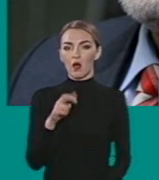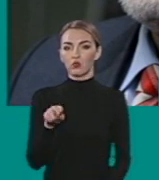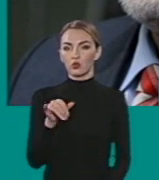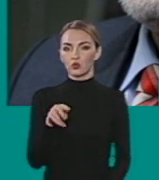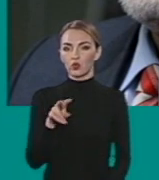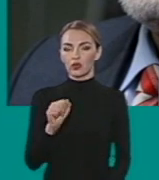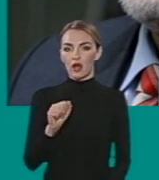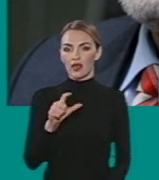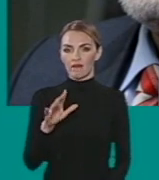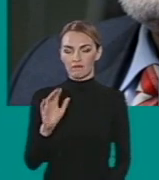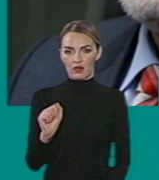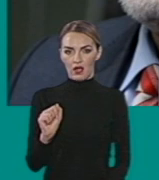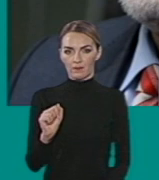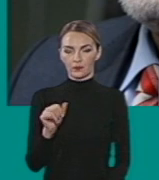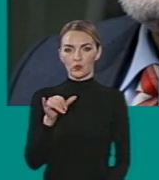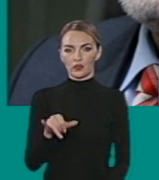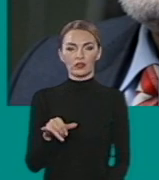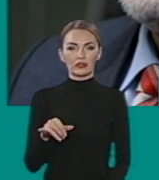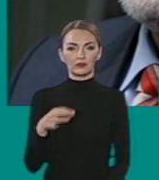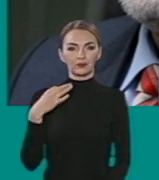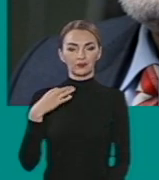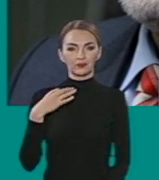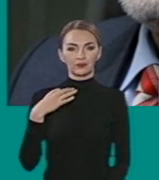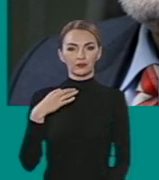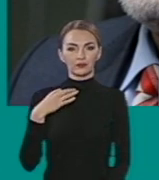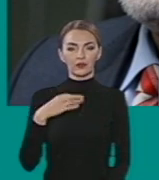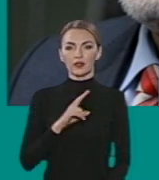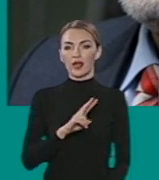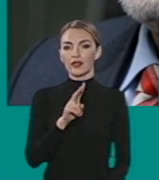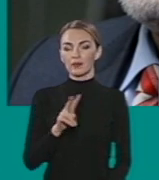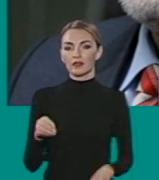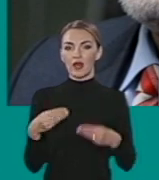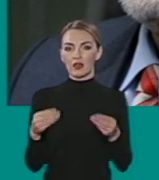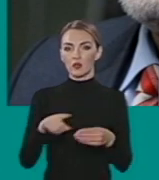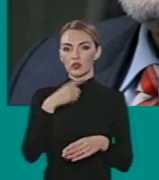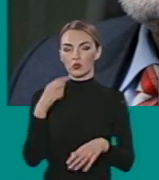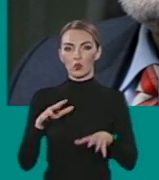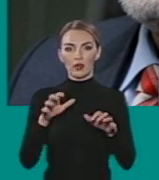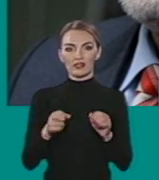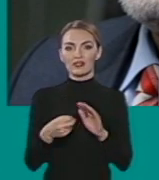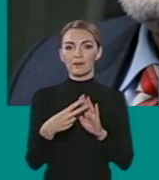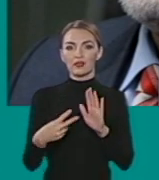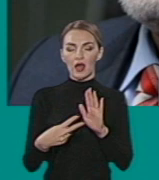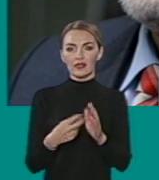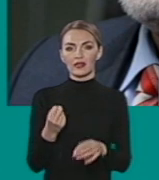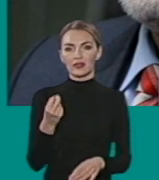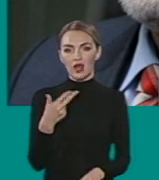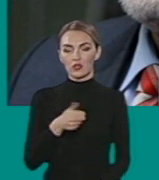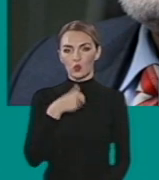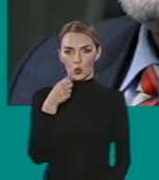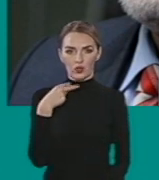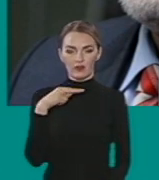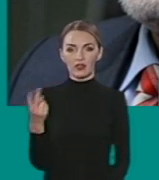неї два сини – Теймур і Узеїр, яким дали російські окупанти 17 і 13 років,